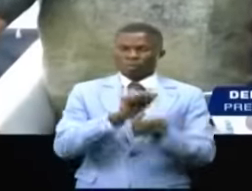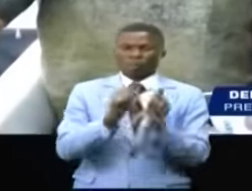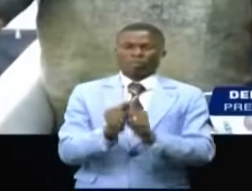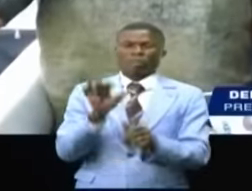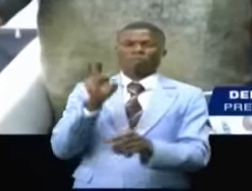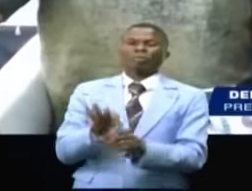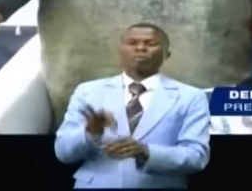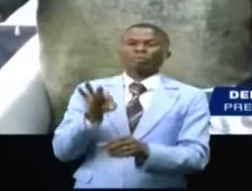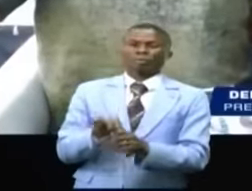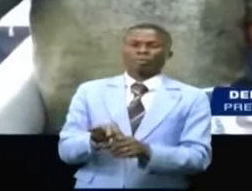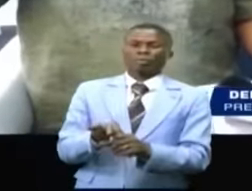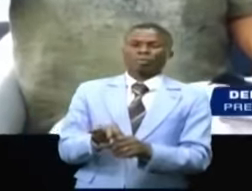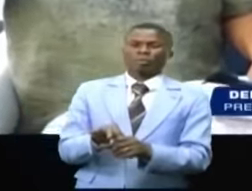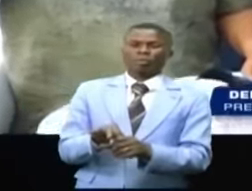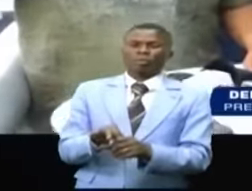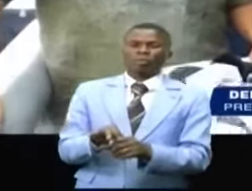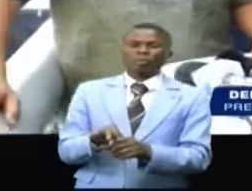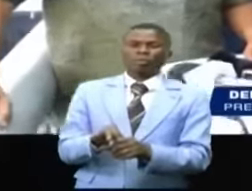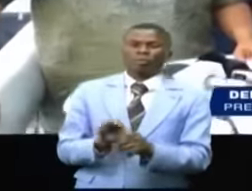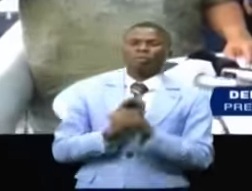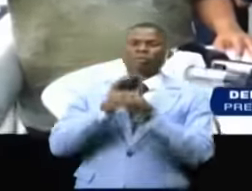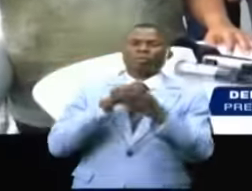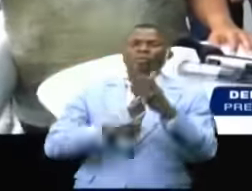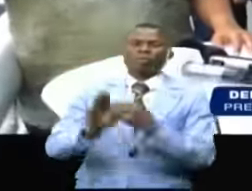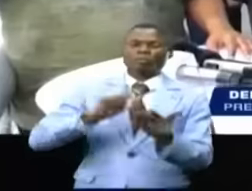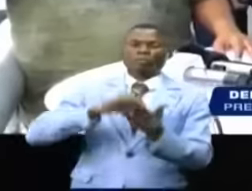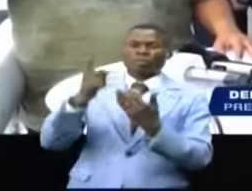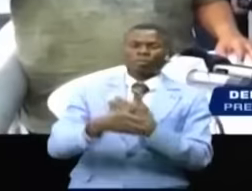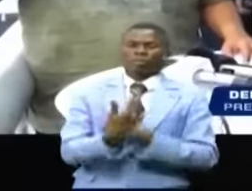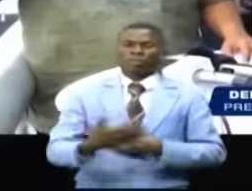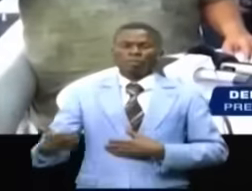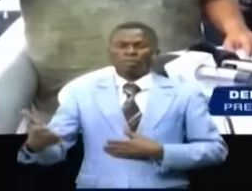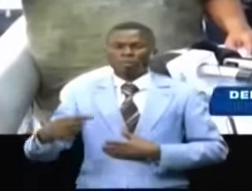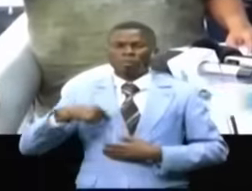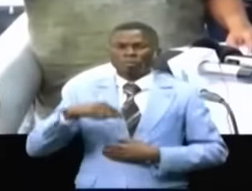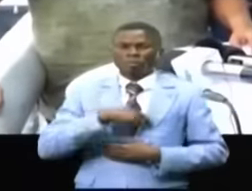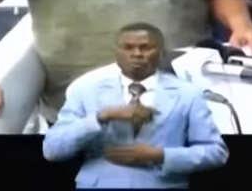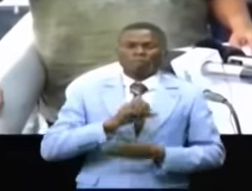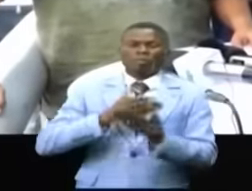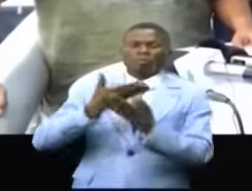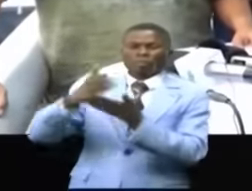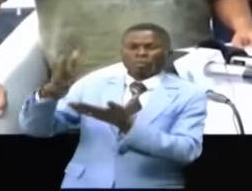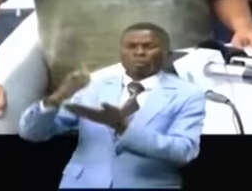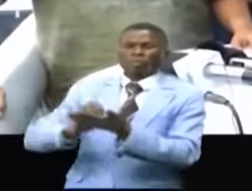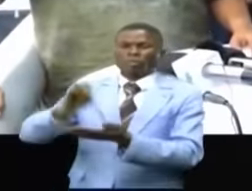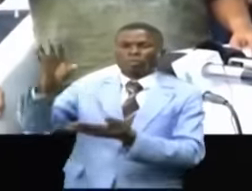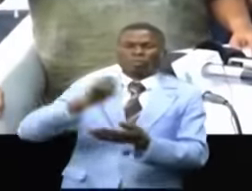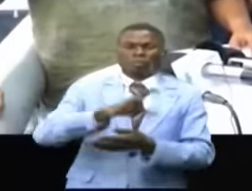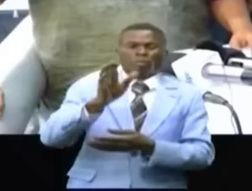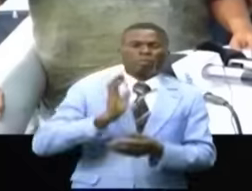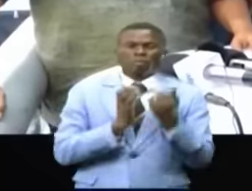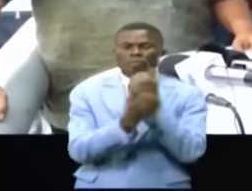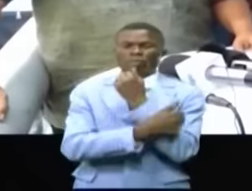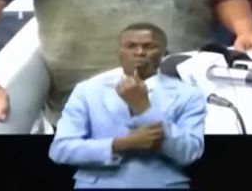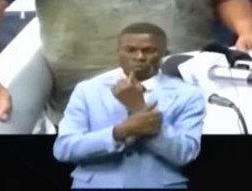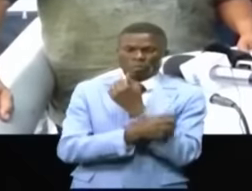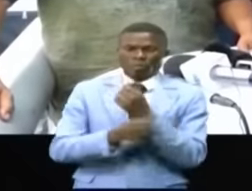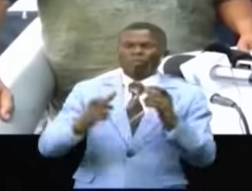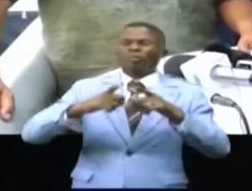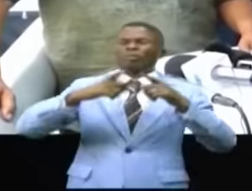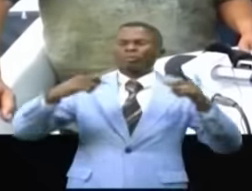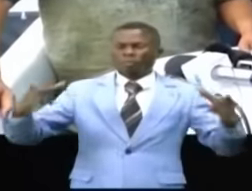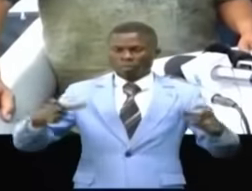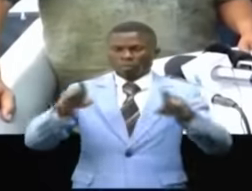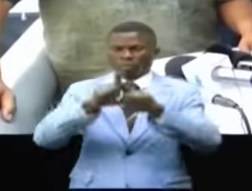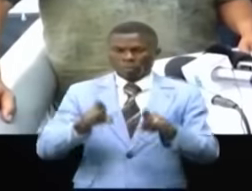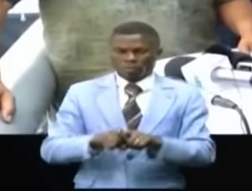électoral. Ça fait partie de la logistique que nous sommes en train de déployer dans notre pays qui est vaste et qui a